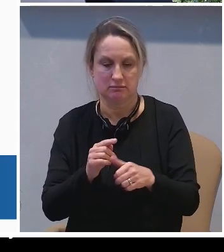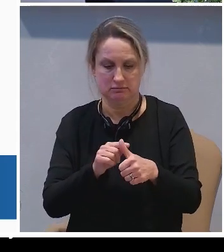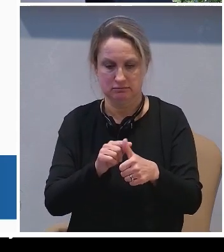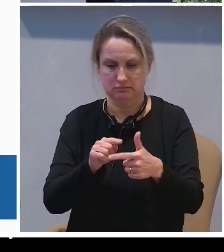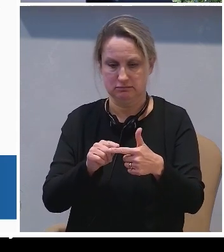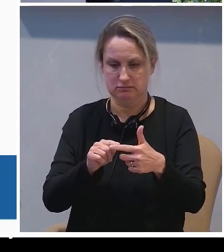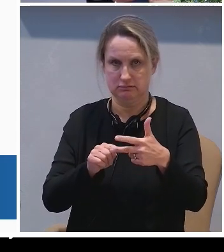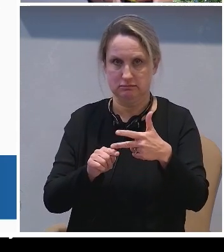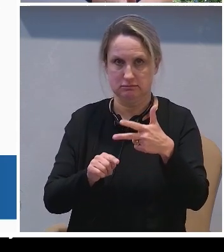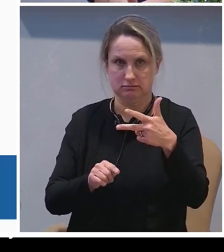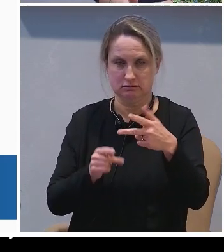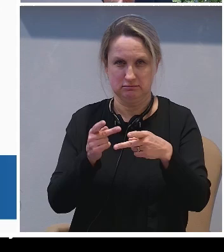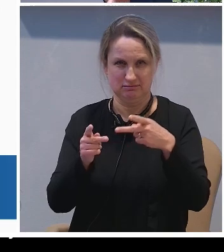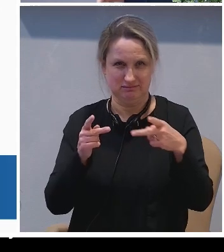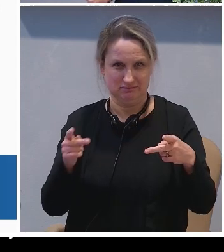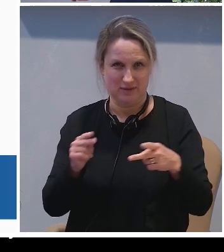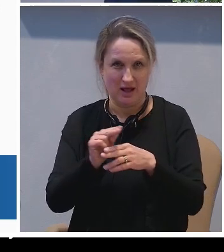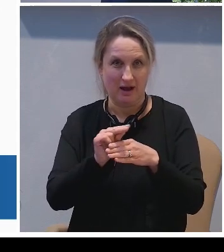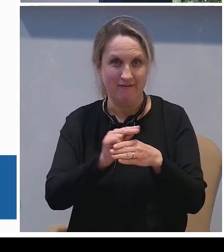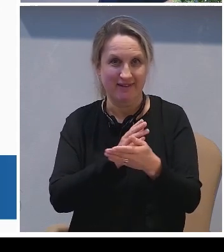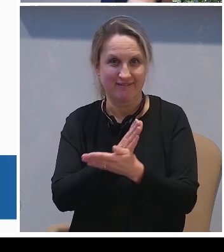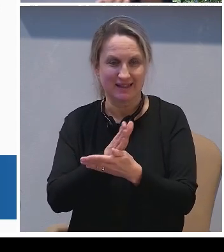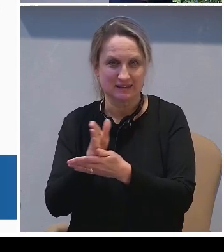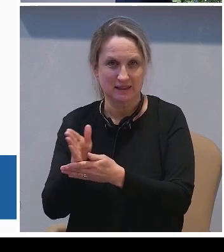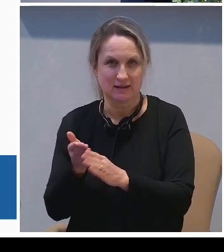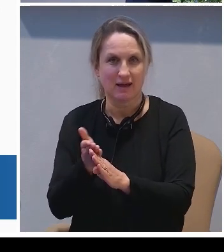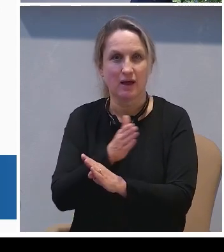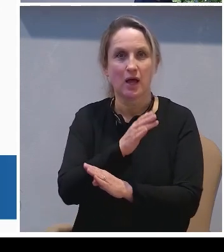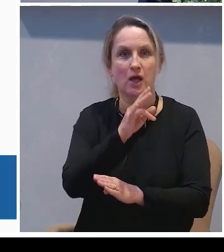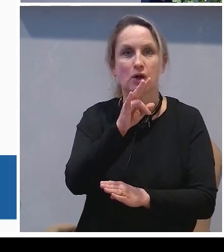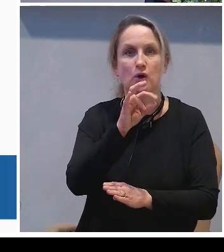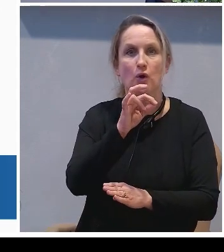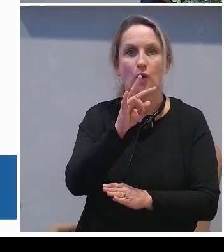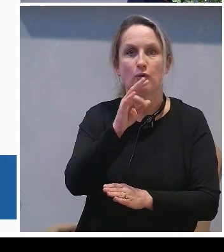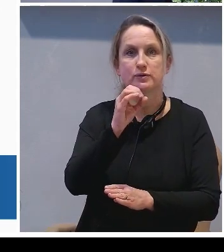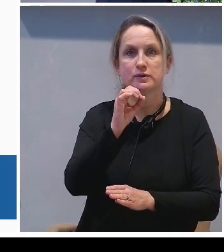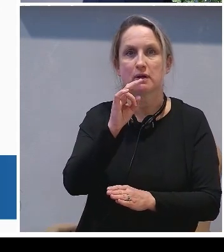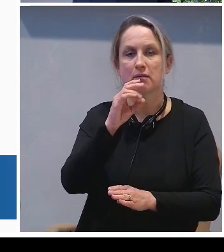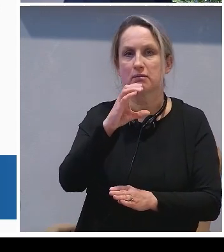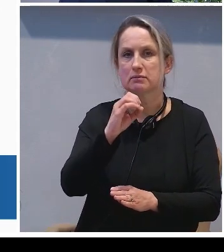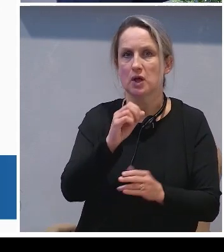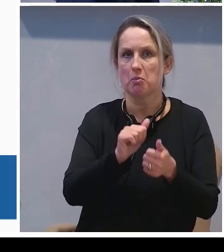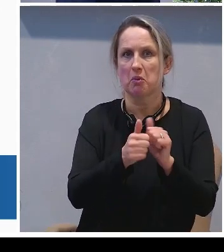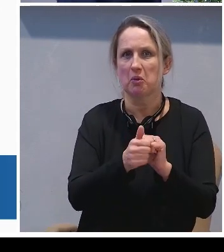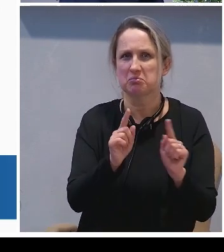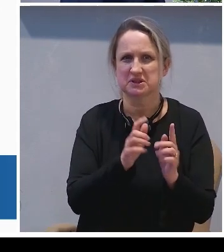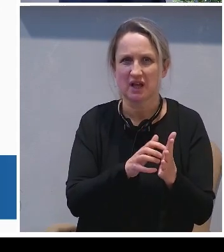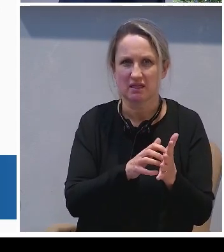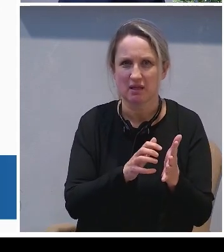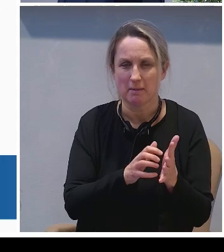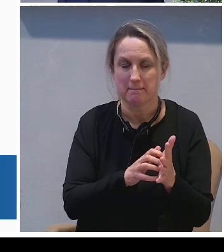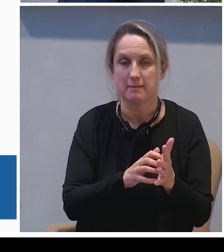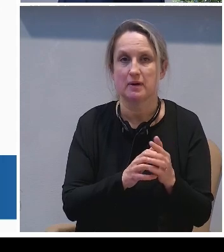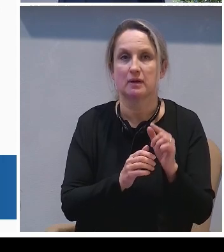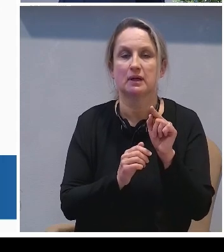addition. see eelnevalt ära seletamata mõiste nonsense muutus. Mida We did tähendab not siis see explain nonsense the term muutus?